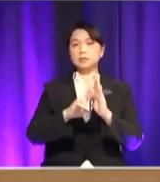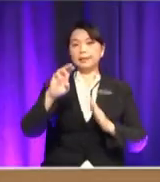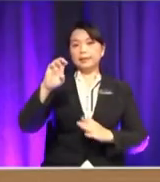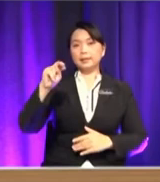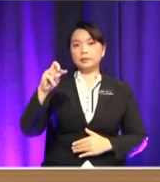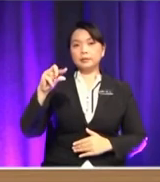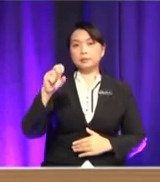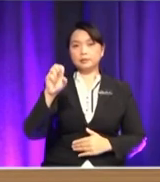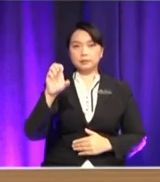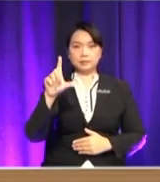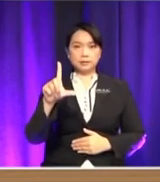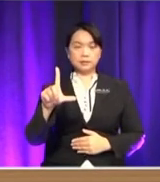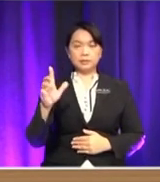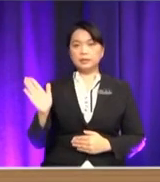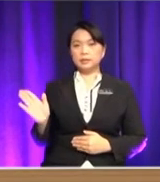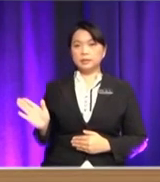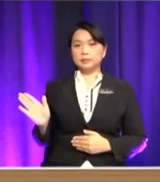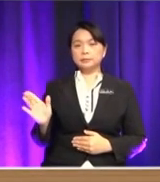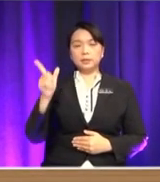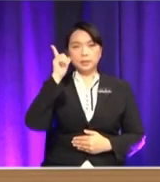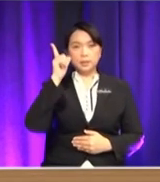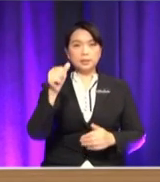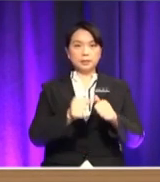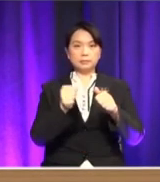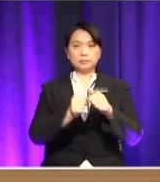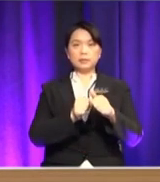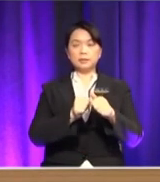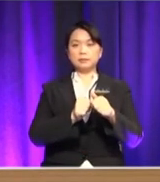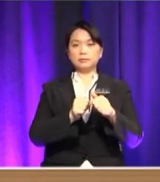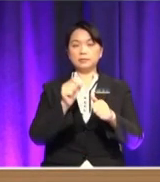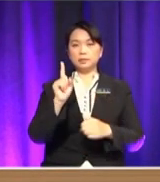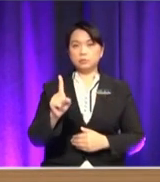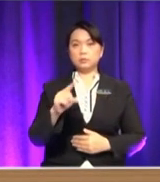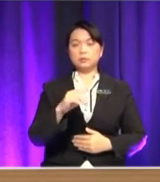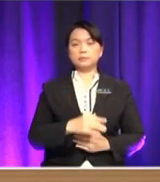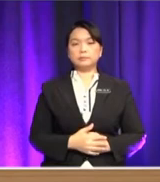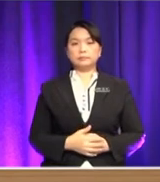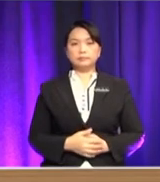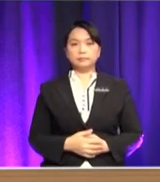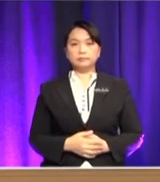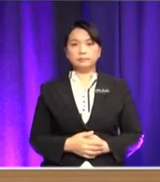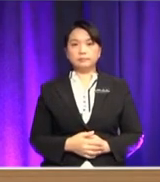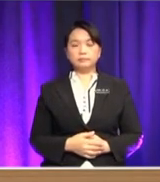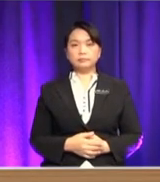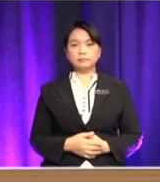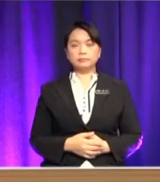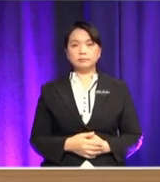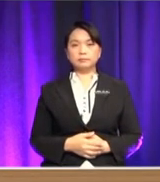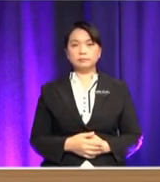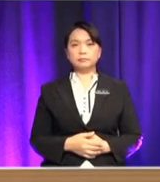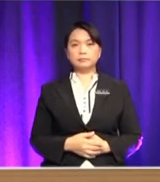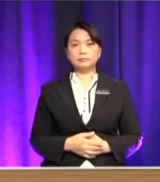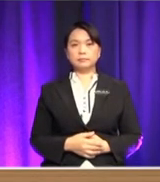y&b lihat di punya satu persatu hasil kamu udah lukislah di pintu berengsel Sudi sini dan